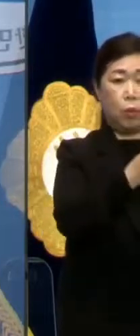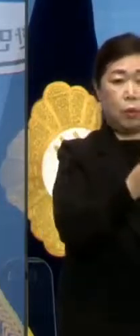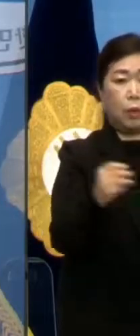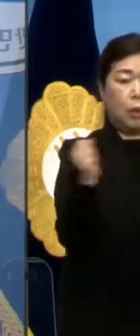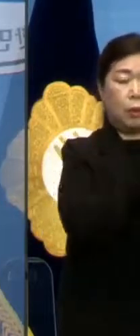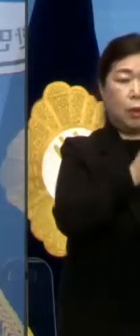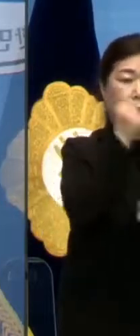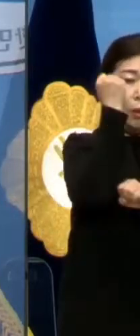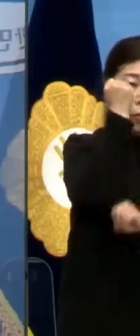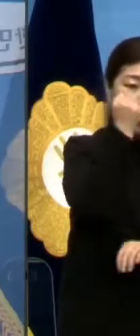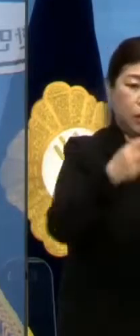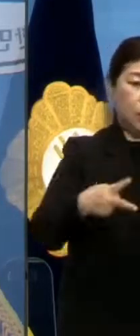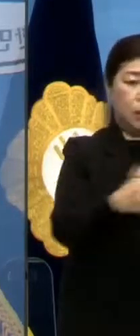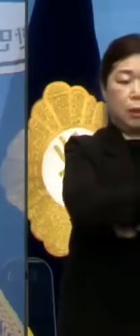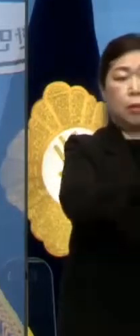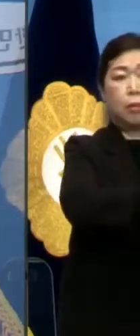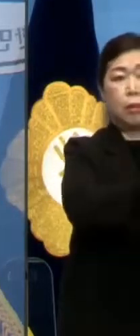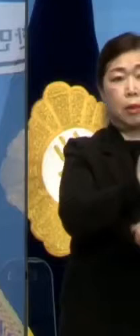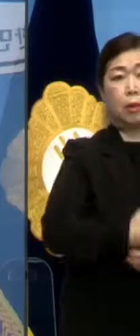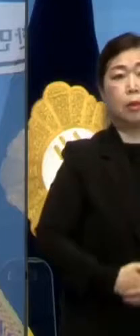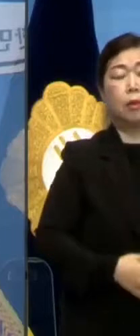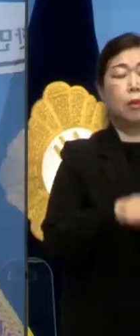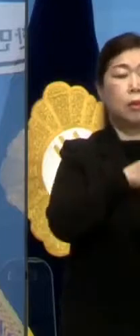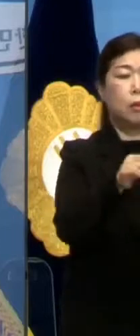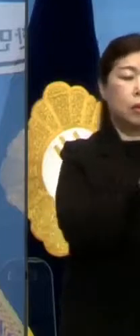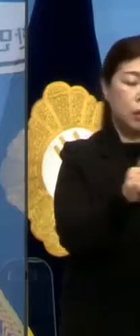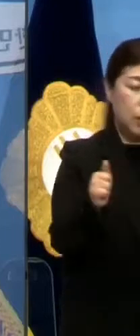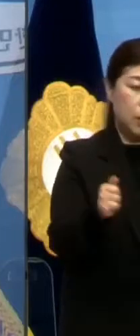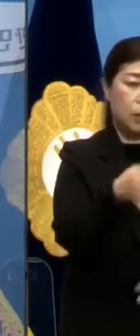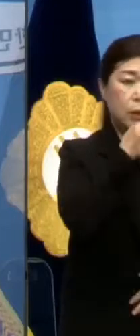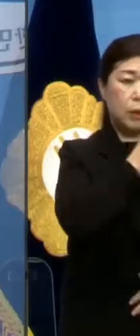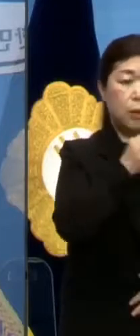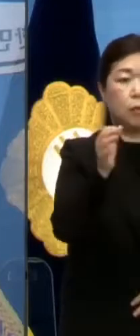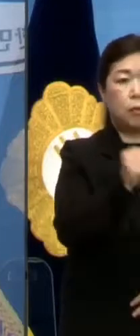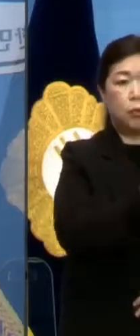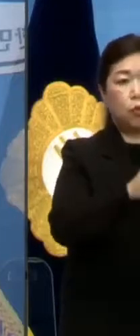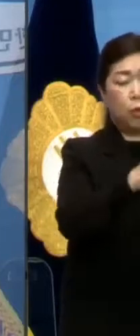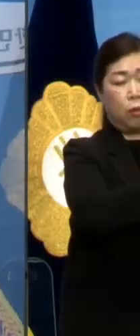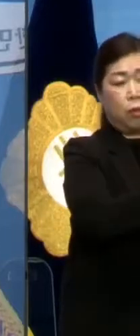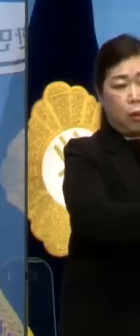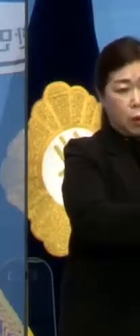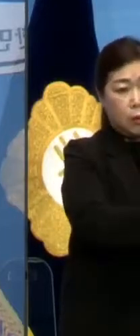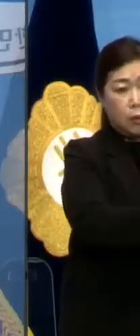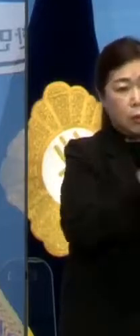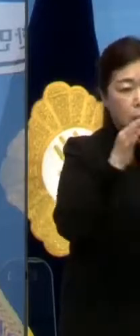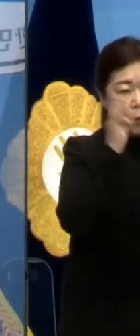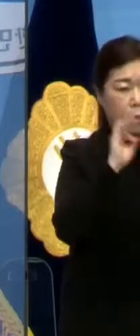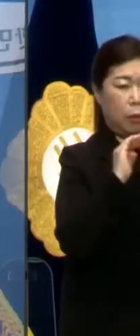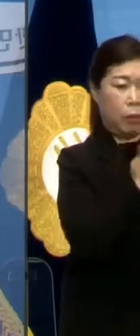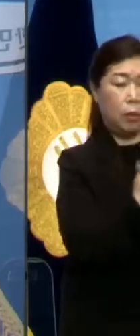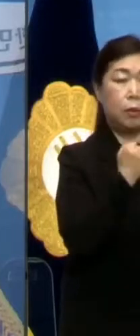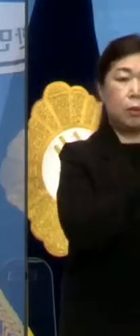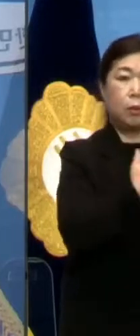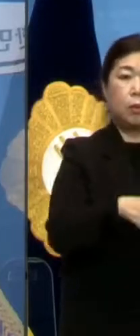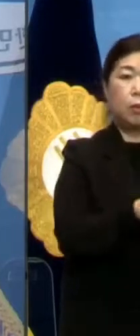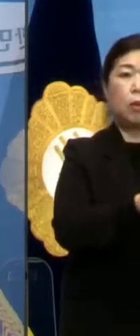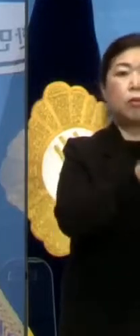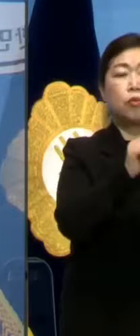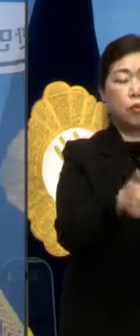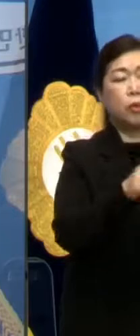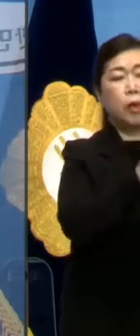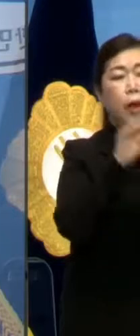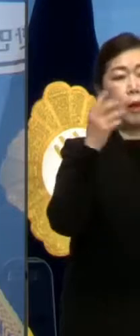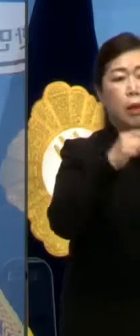뿌리내리지 못하게 해야 합니다. 정치인의 한푼어치 이익을 위해 국가 권력의 실수를 덮기 위해 죽은